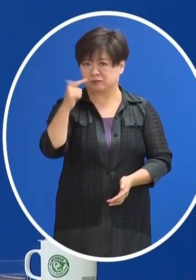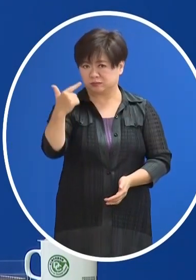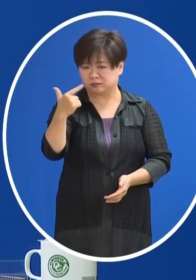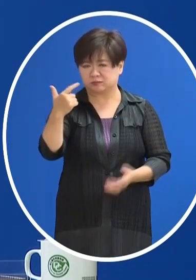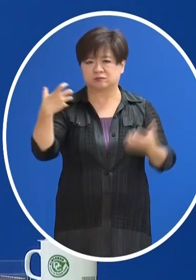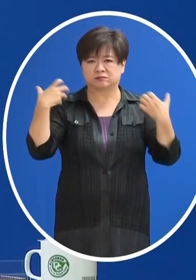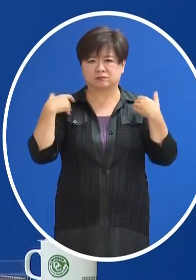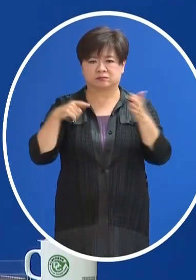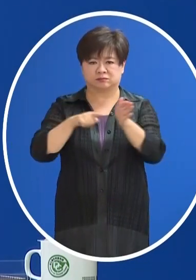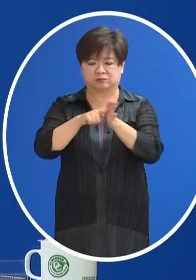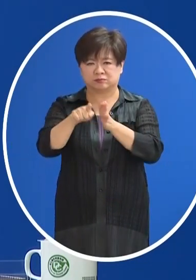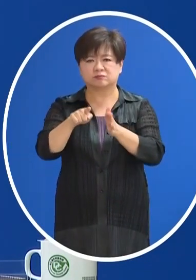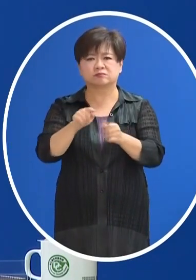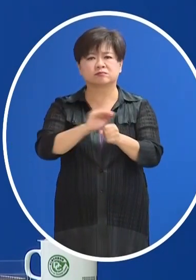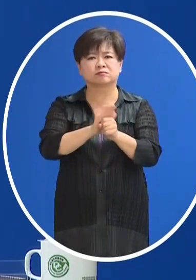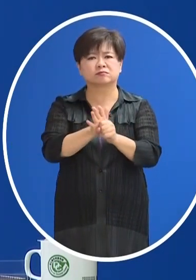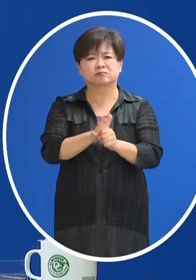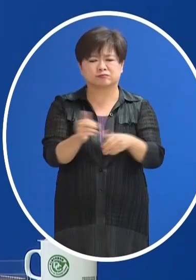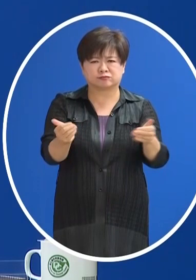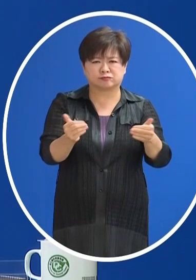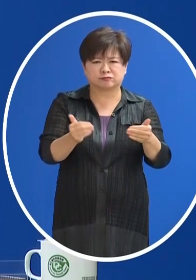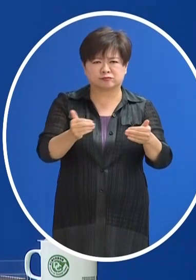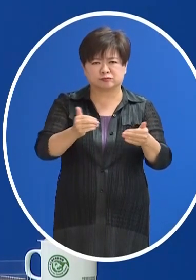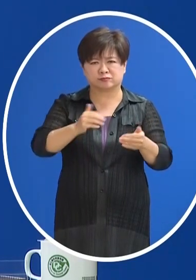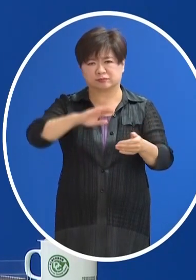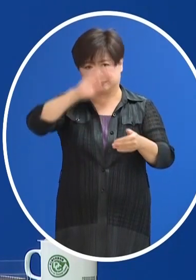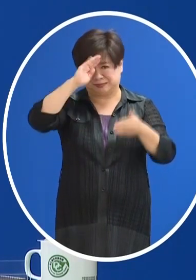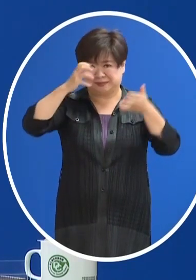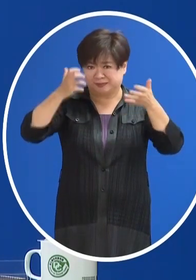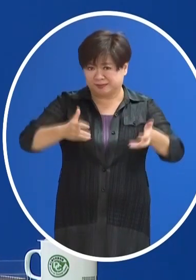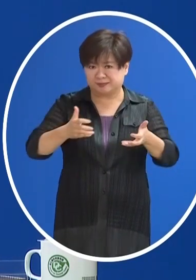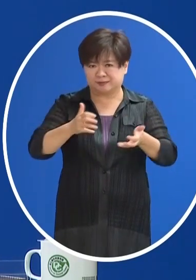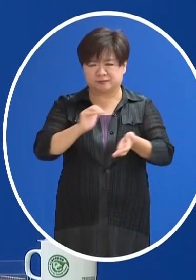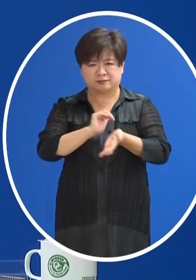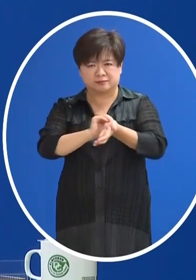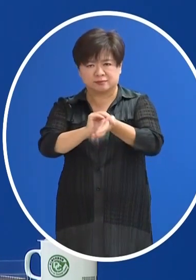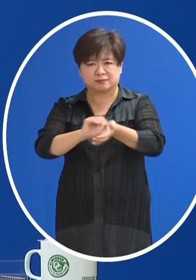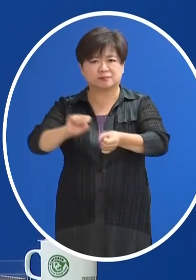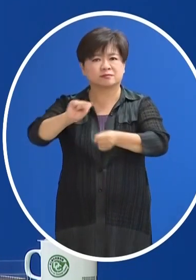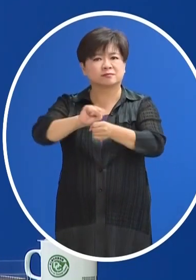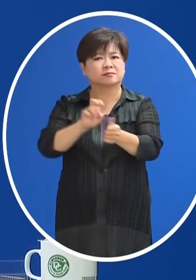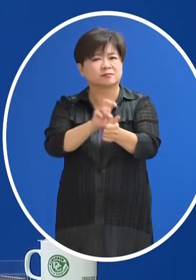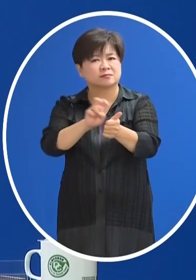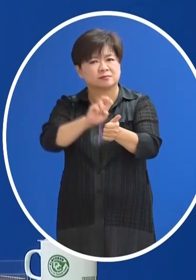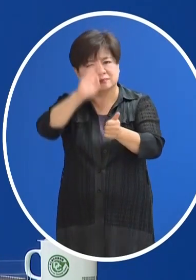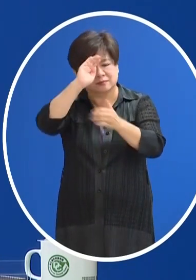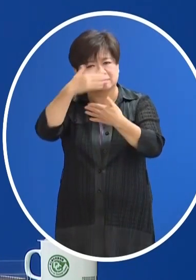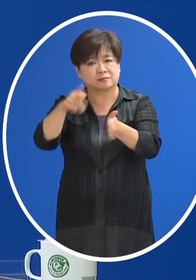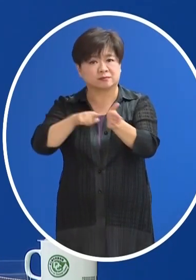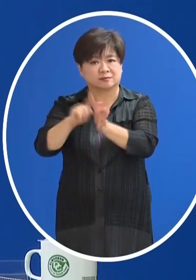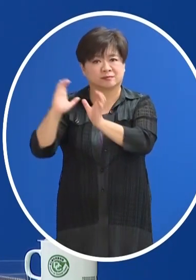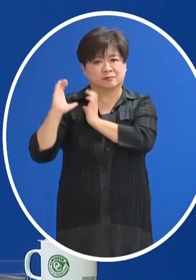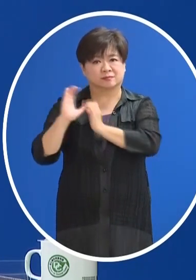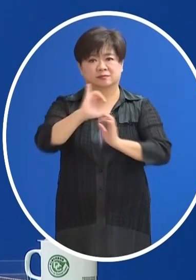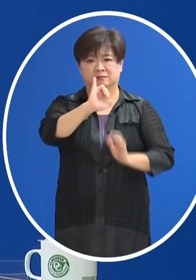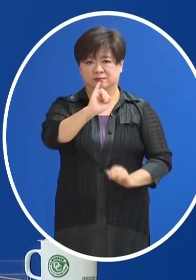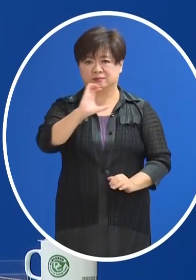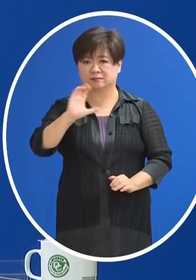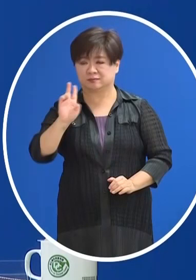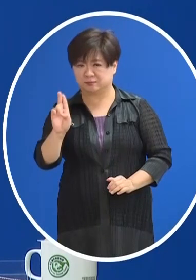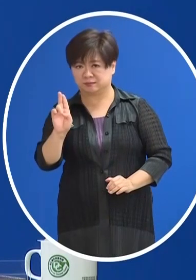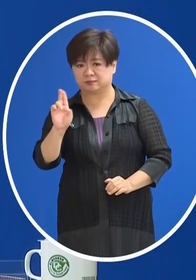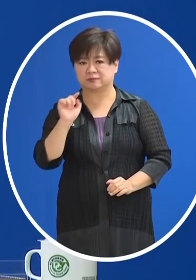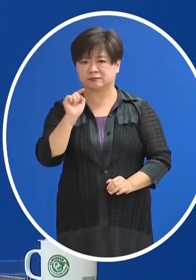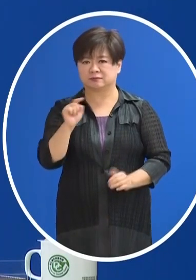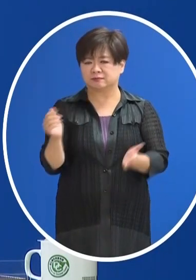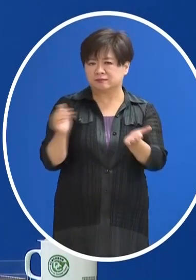设专门收治这个 COVID 的重症病人的加护病房，称为专责 ICU。那专责